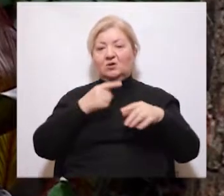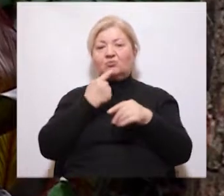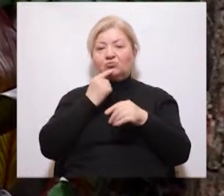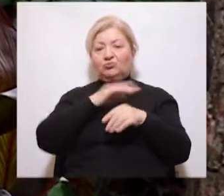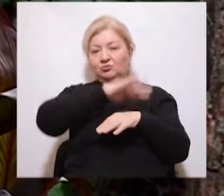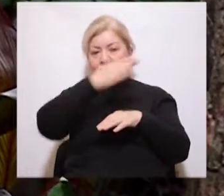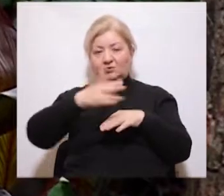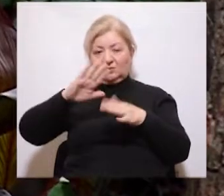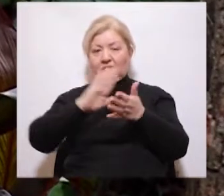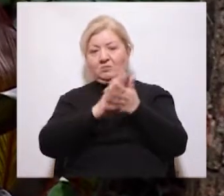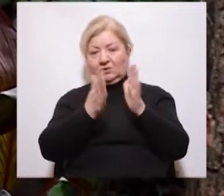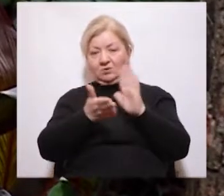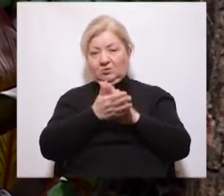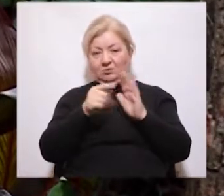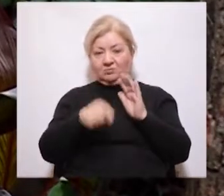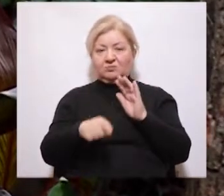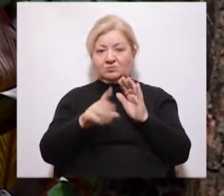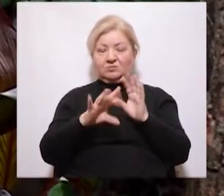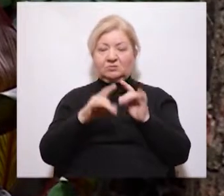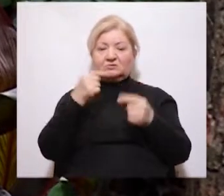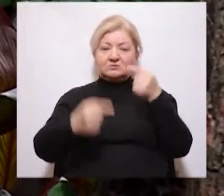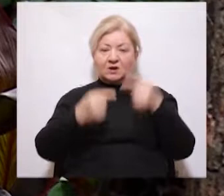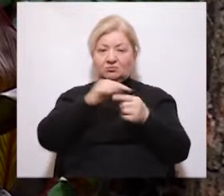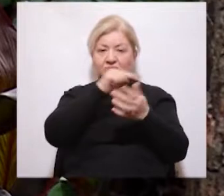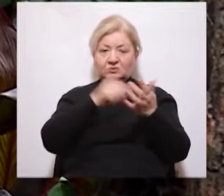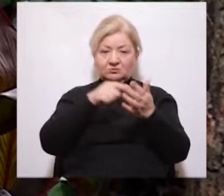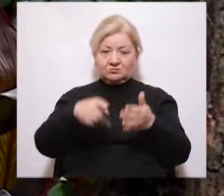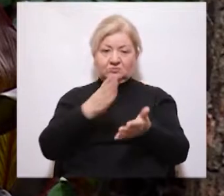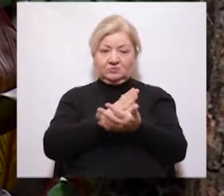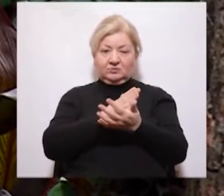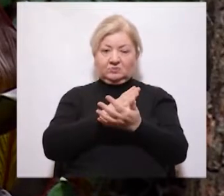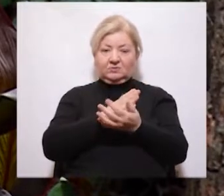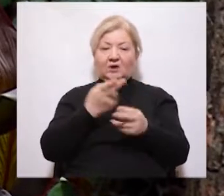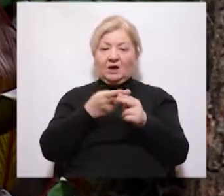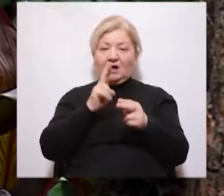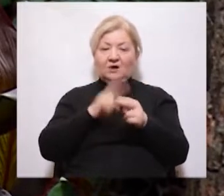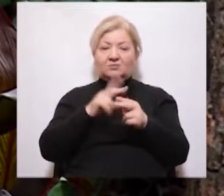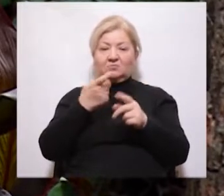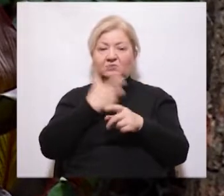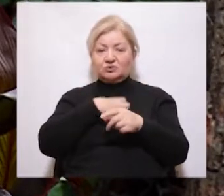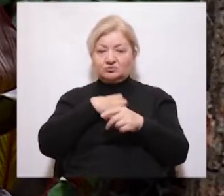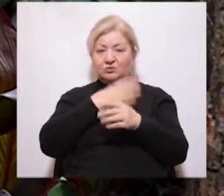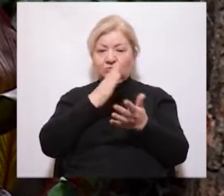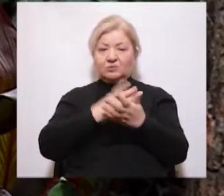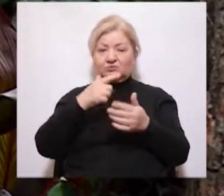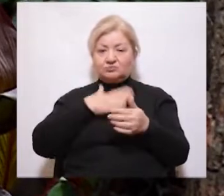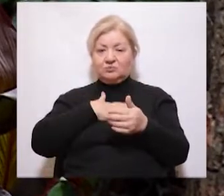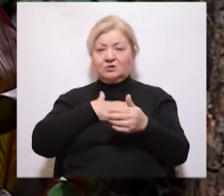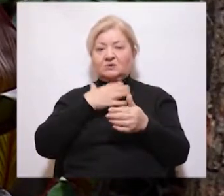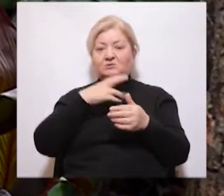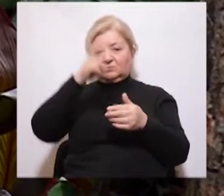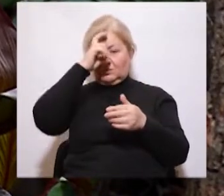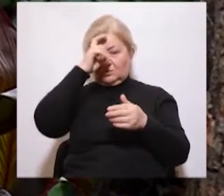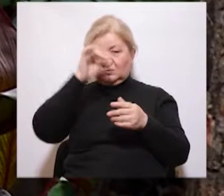საქართველოს რთული რელიეფის პირობებში. ამისათ ძალიან საკამათო საკითხი არის ეს. ამიტომ ძალიან მნიშვნელოვანი არის